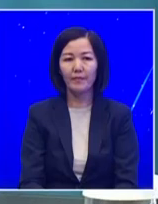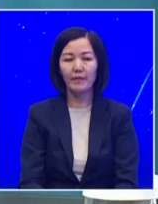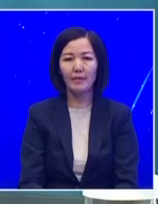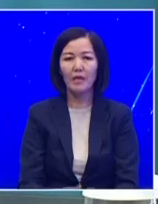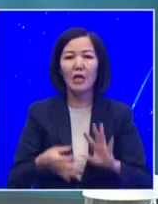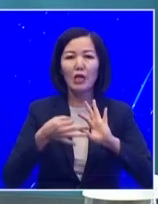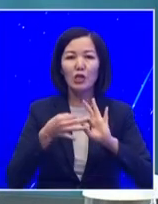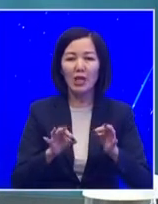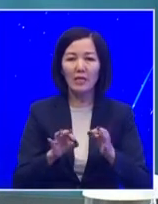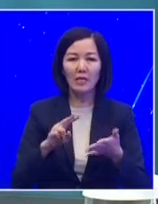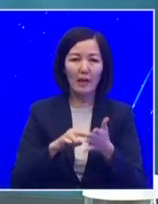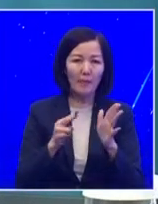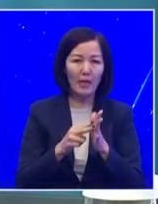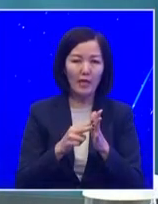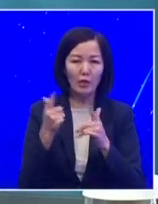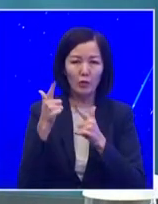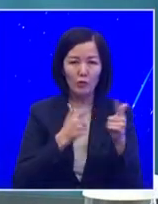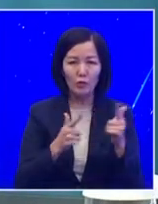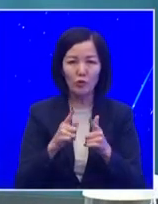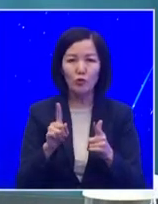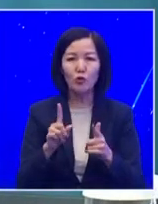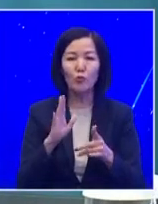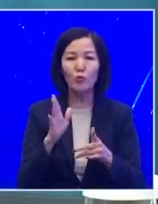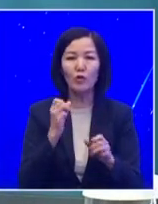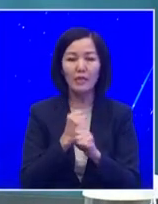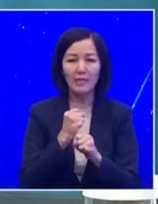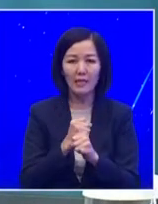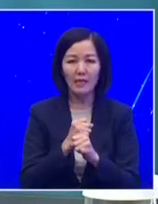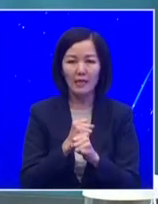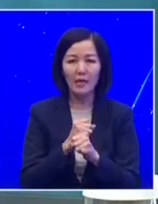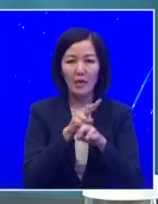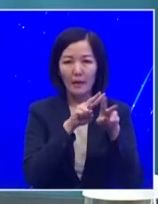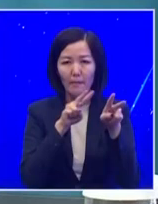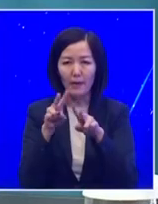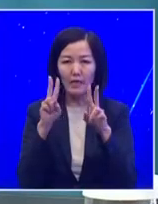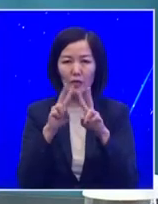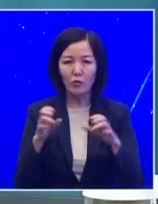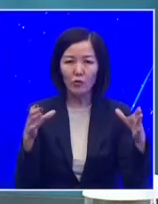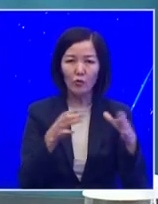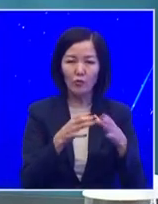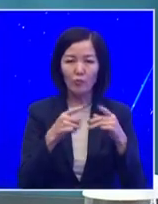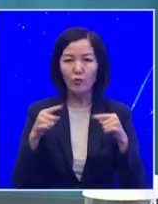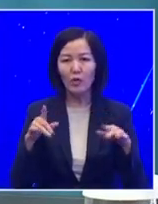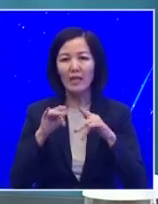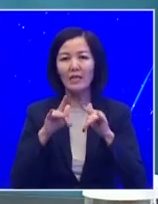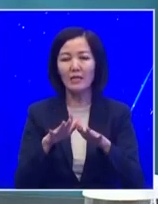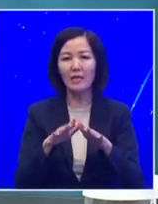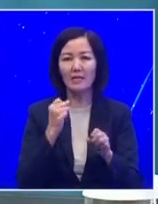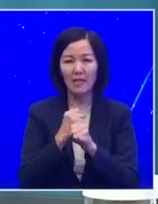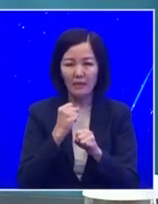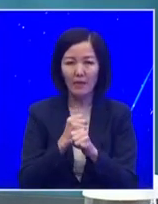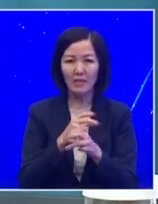Отработайте вот этот алгоритм действий, где что, чего будете делать. Сейчас надо мониторинговые группы, другие дела.